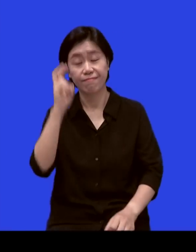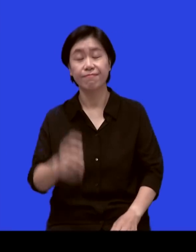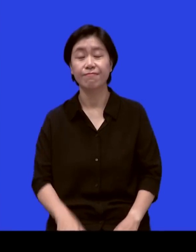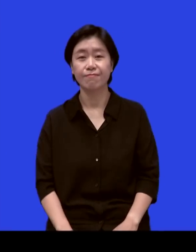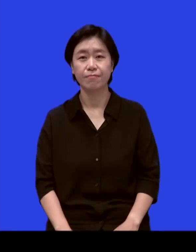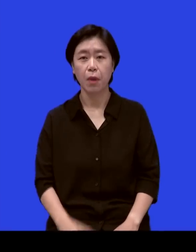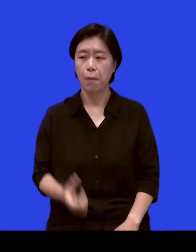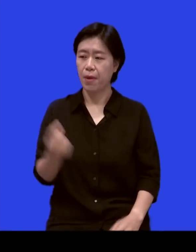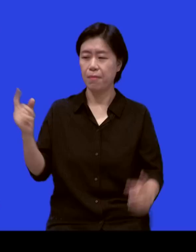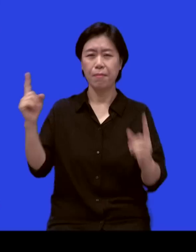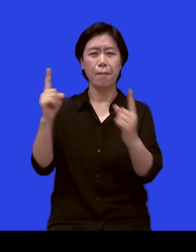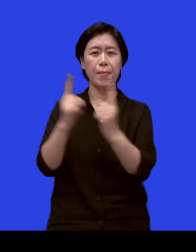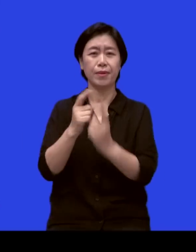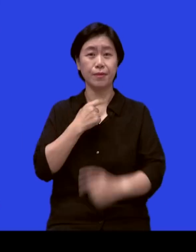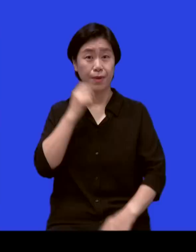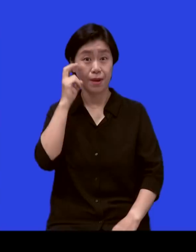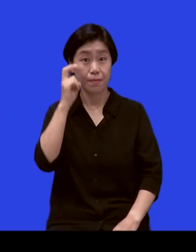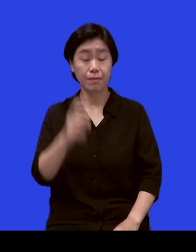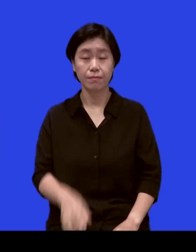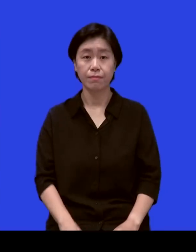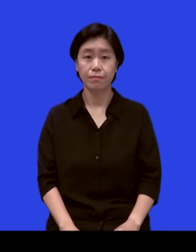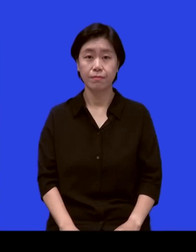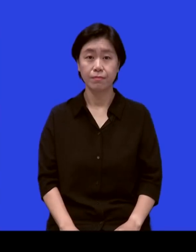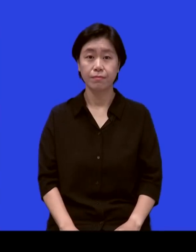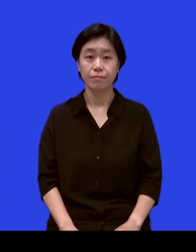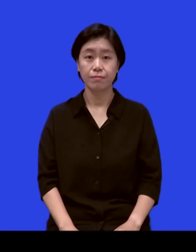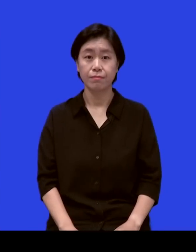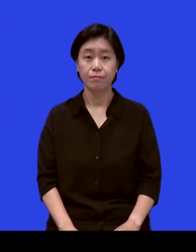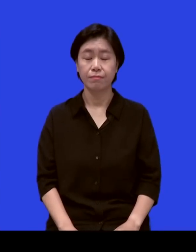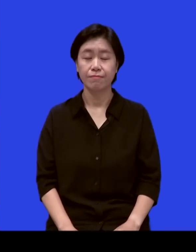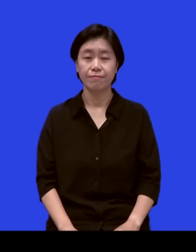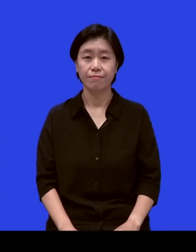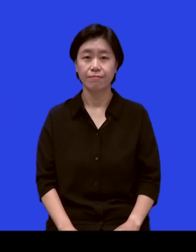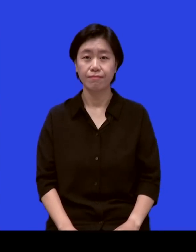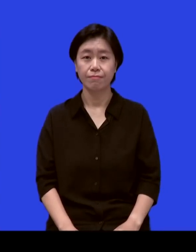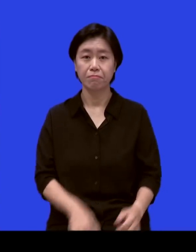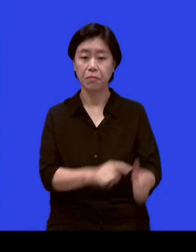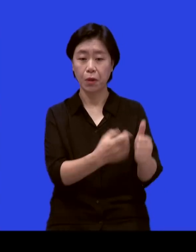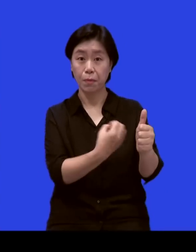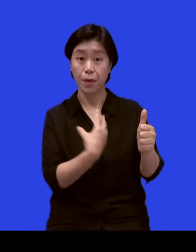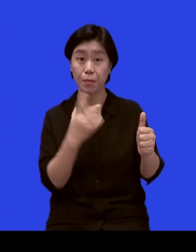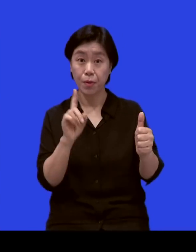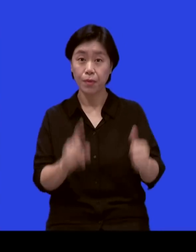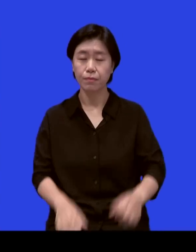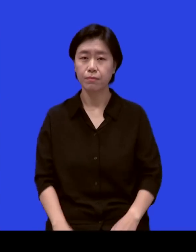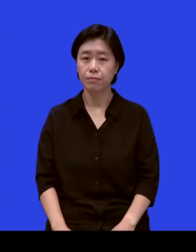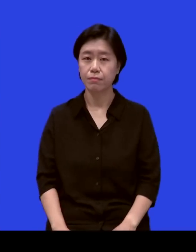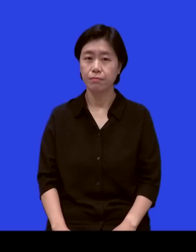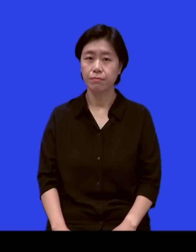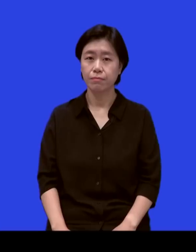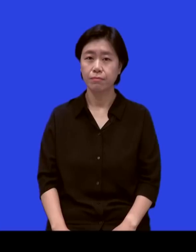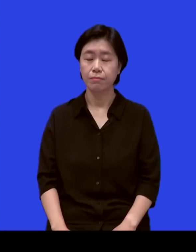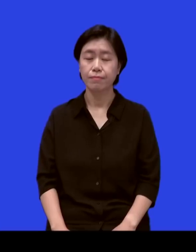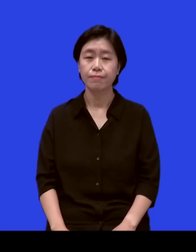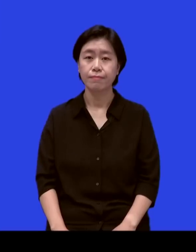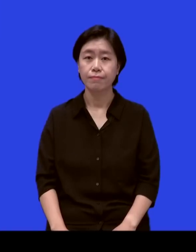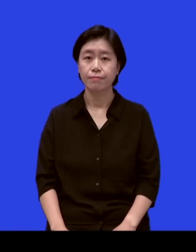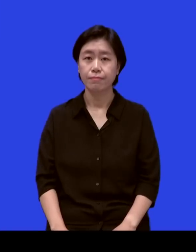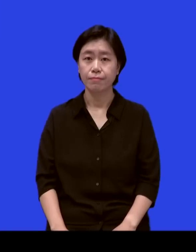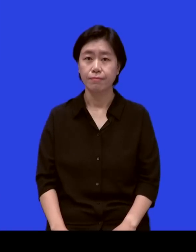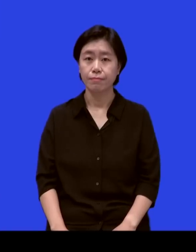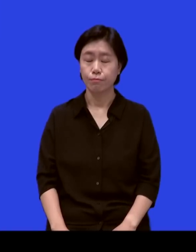빨리 보고 싶어 하시는 것 같아요. 네. 그렇게 말씀하셨어요? 네. 장인어른이 뭐라고 하셨어요? 근데 자기로는